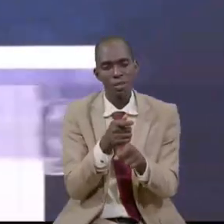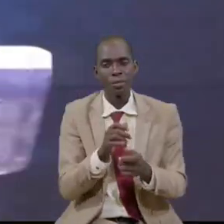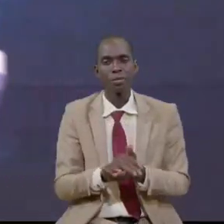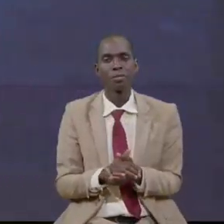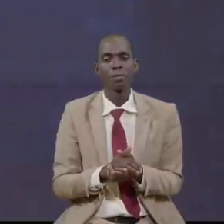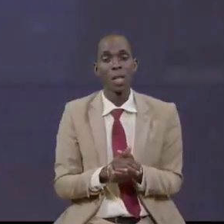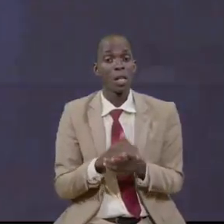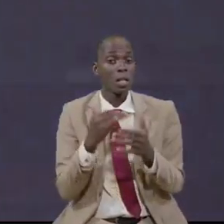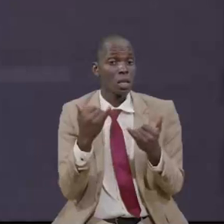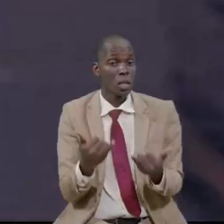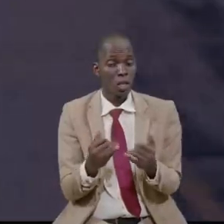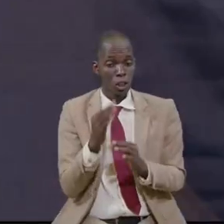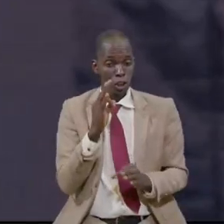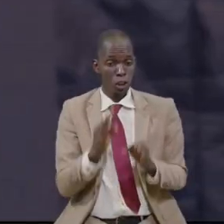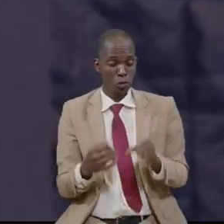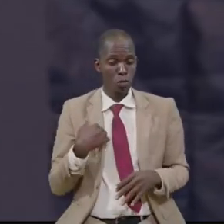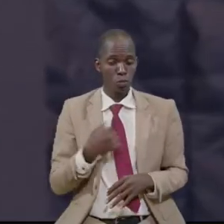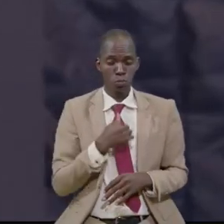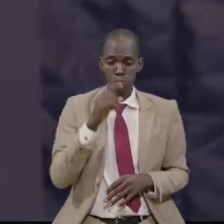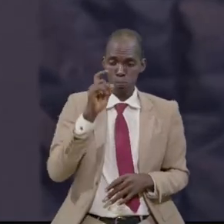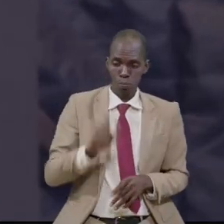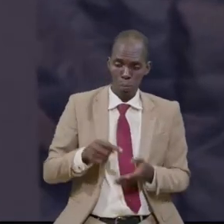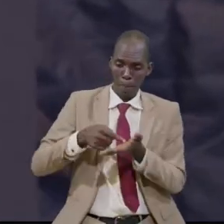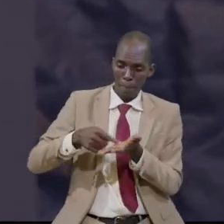Si nous devons payer